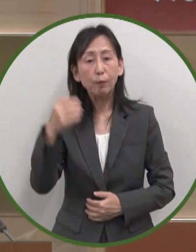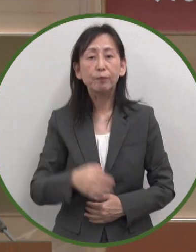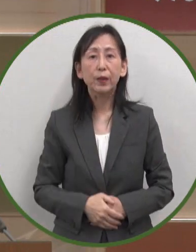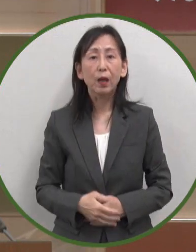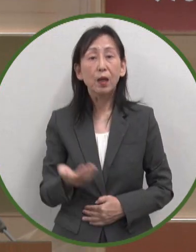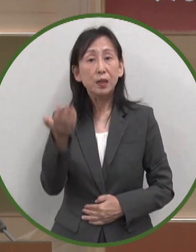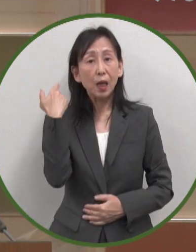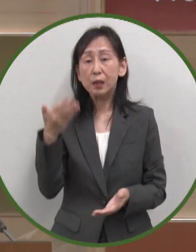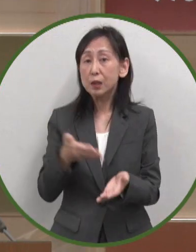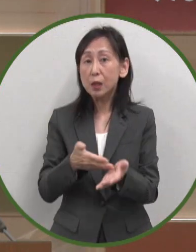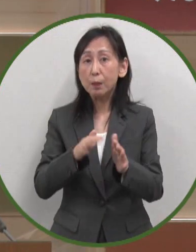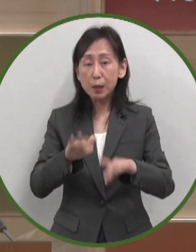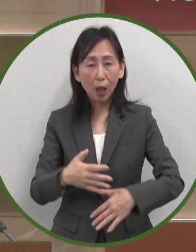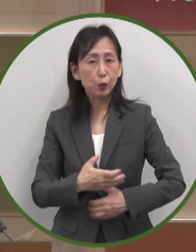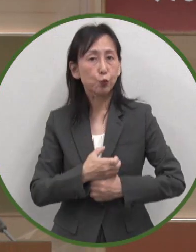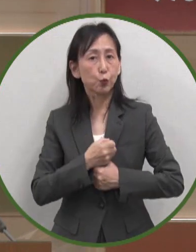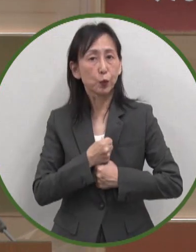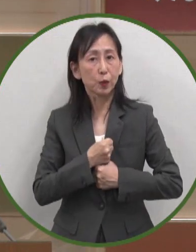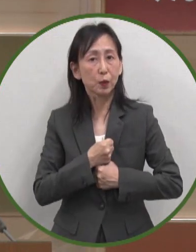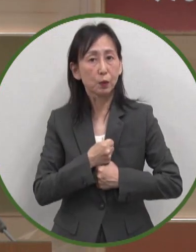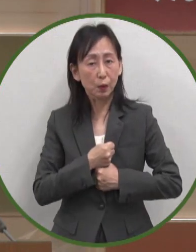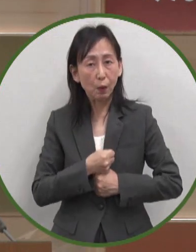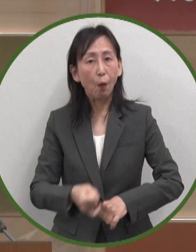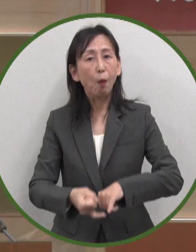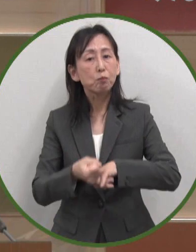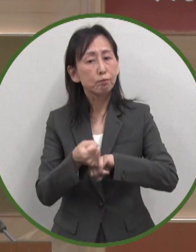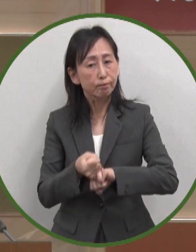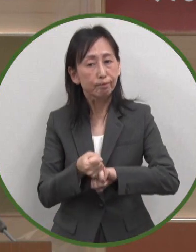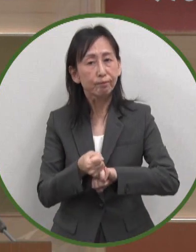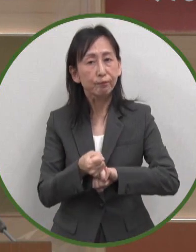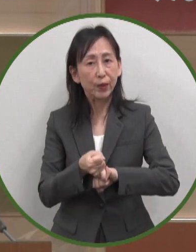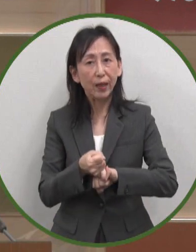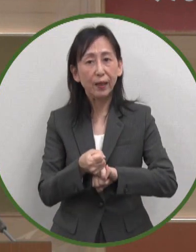った注意点をですね、まあ、ぜひ守って、